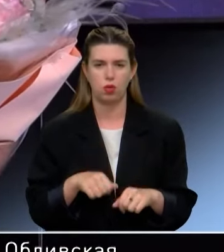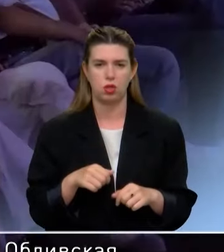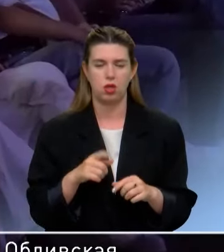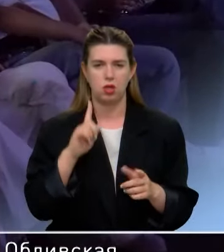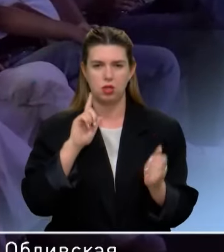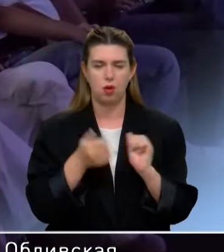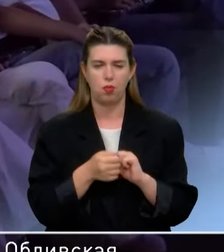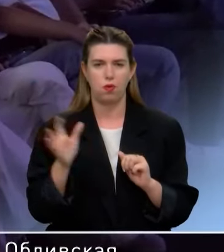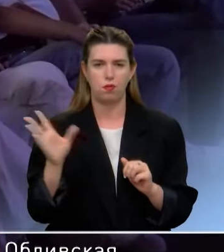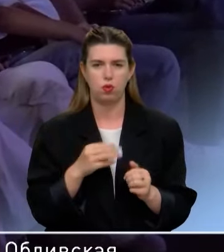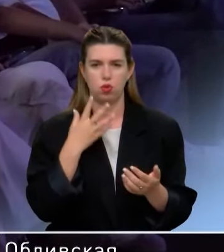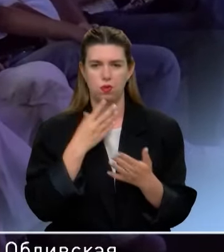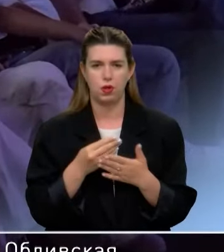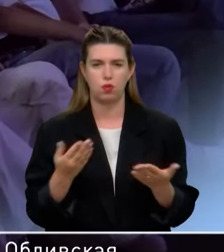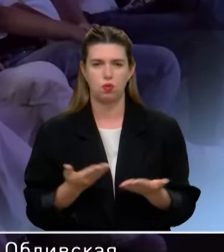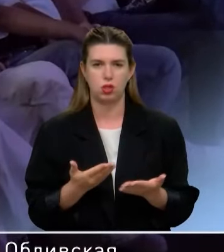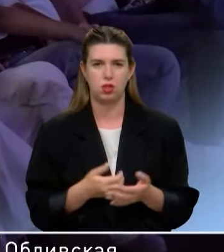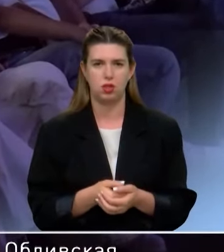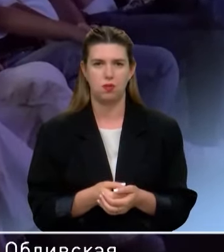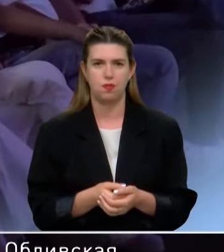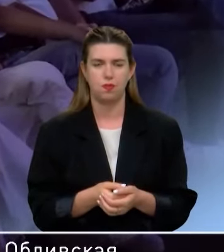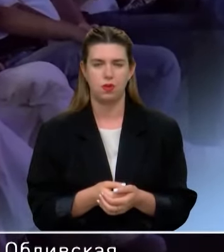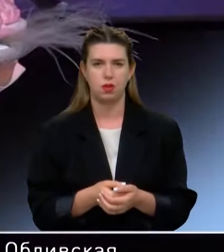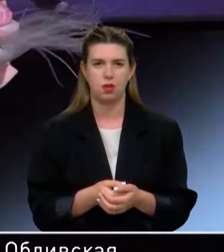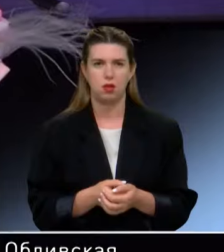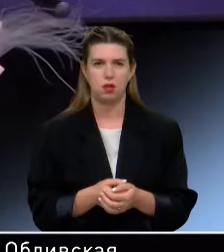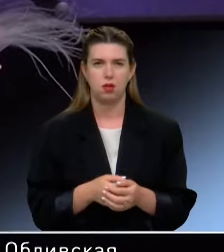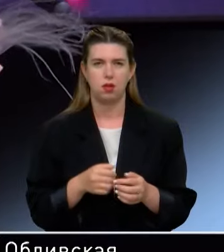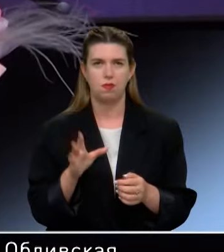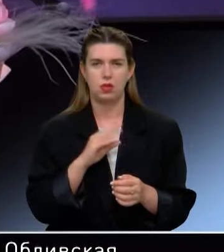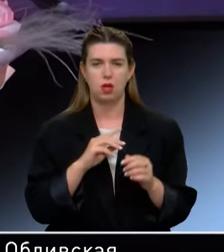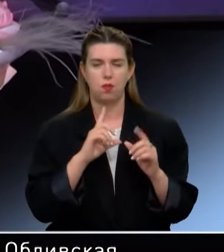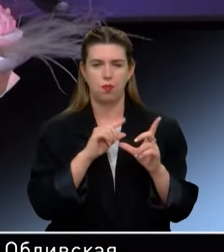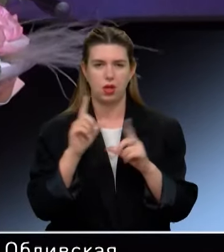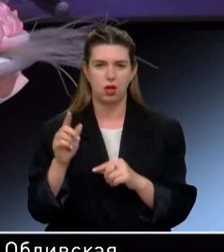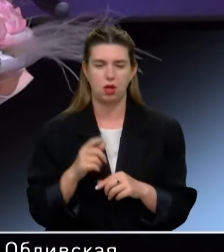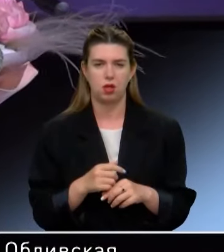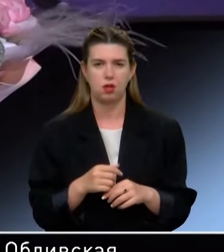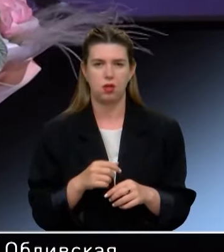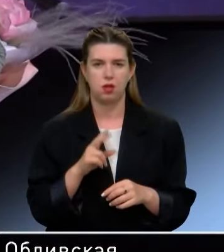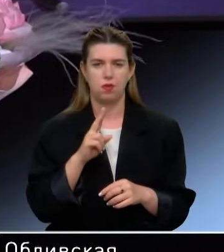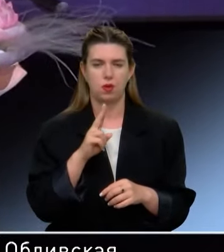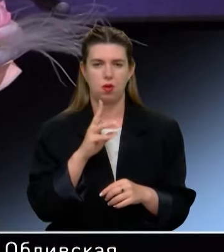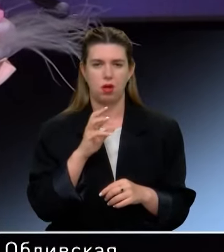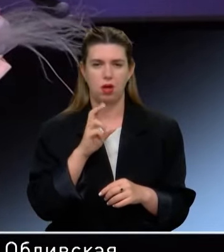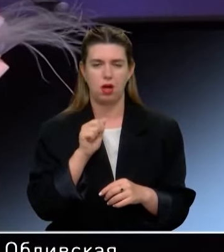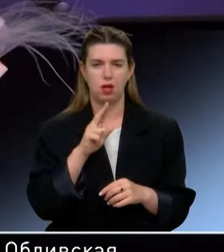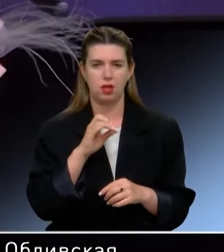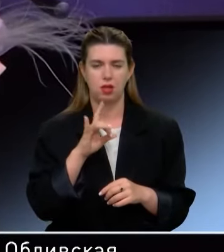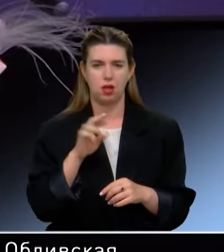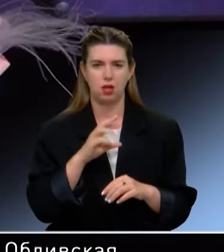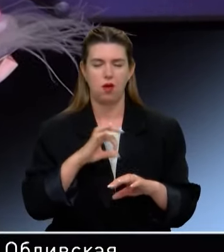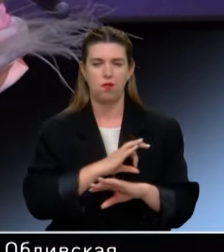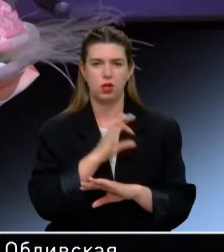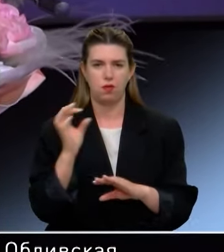помнить всю свою жизнь мы в третьем году проехали от Калининграда до